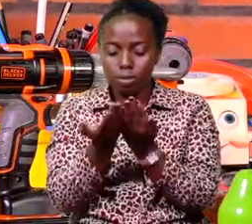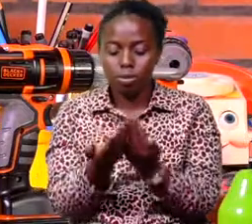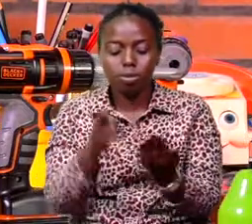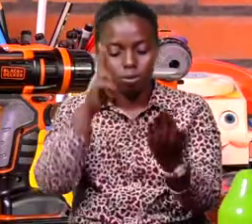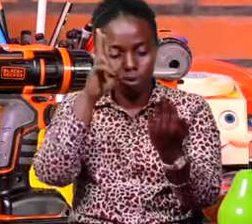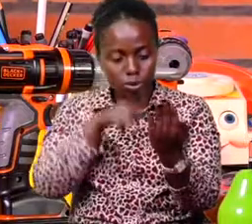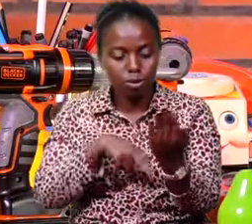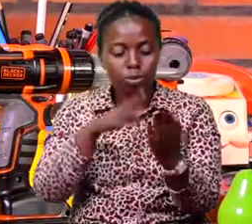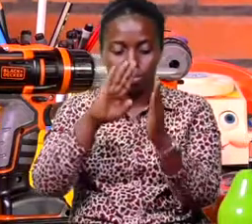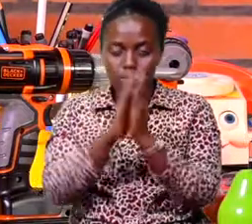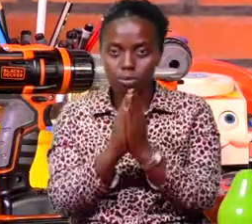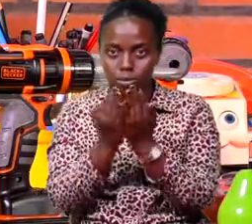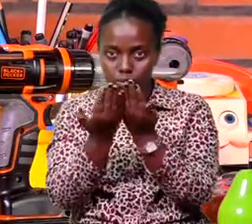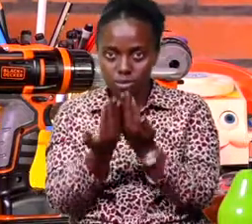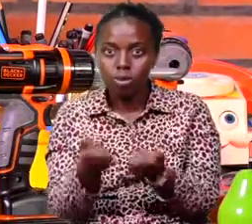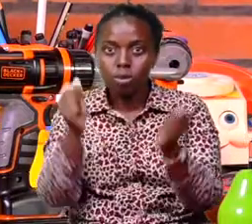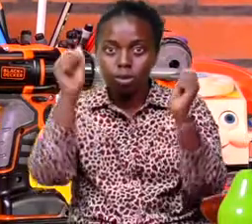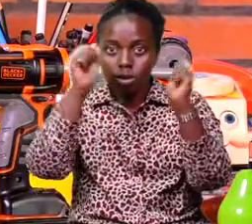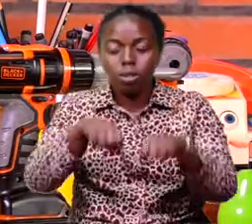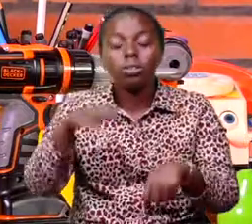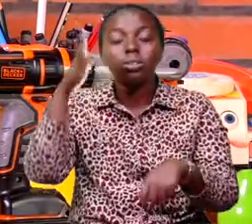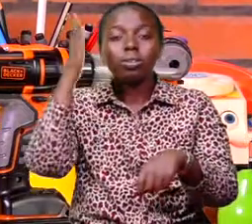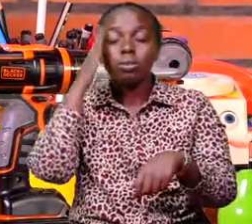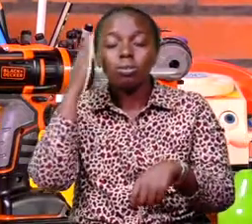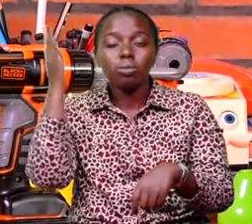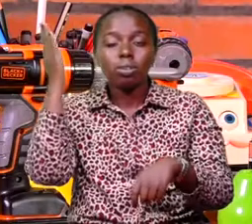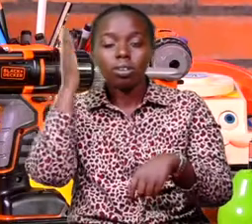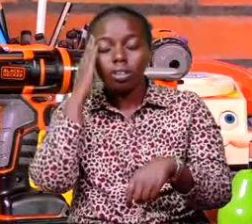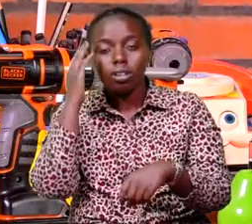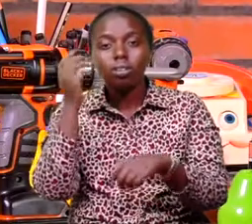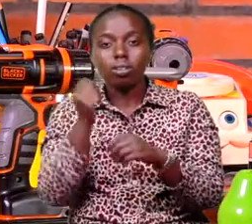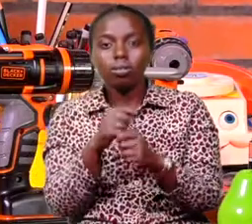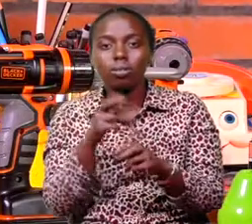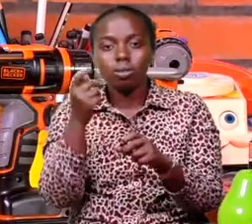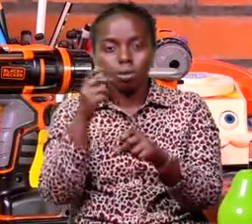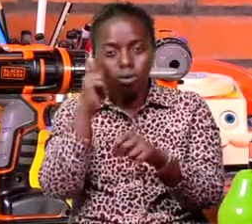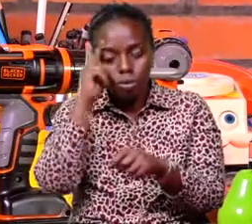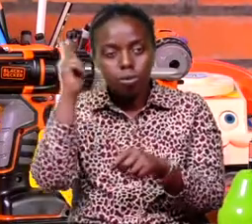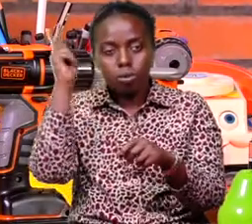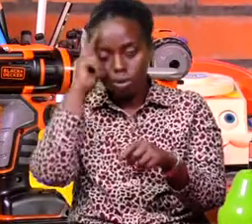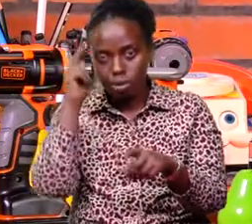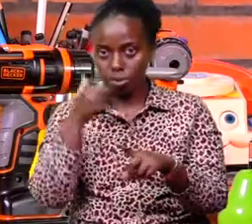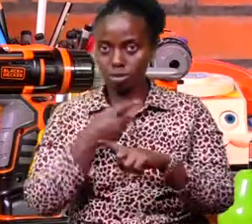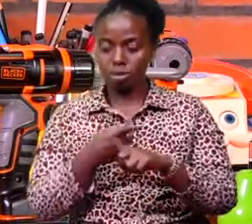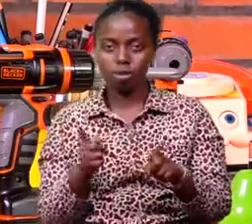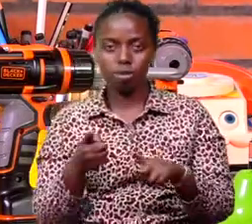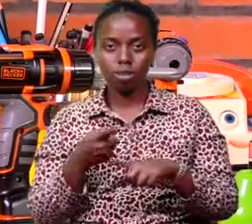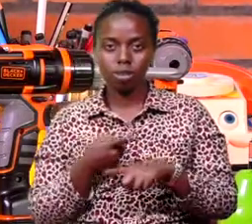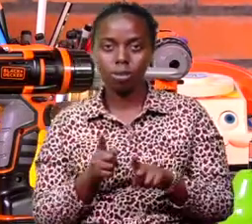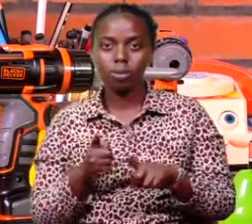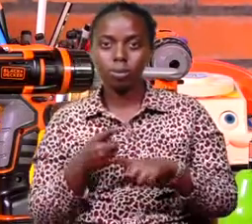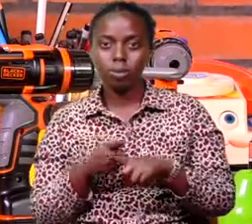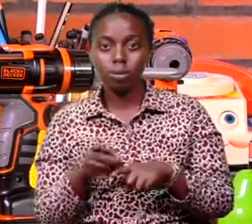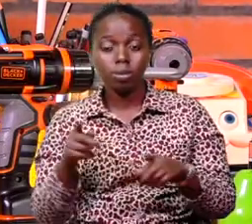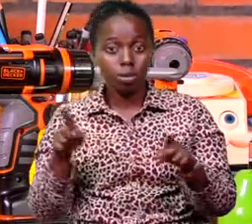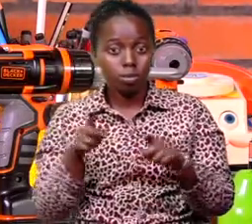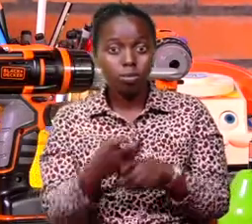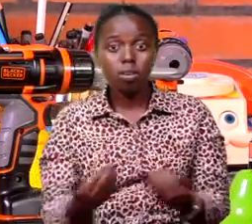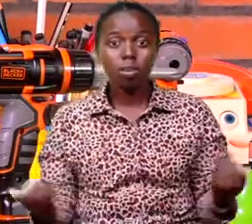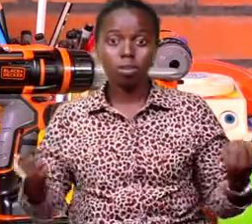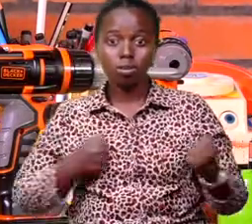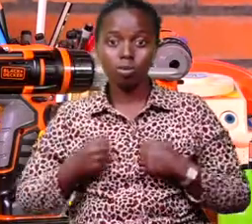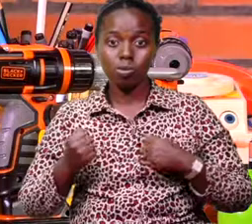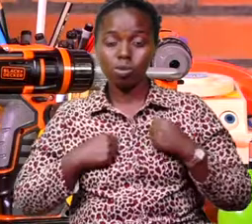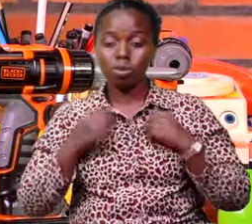ubumenye butandukanye, mwana w'umunyarwanda, kwino nawe wisomere, iki nicyo